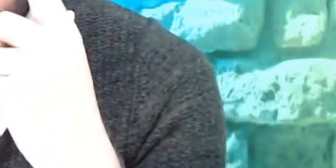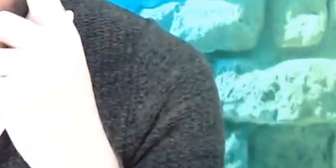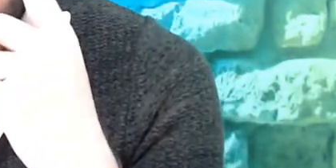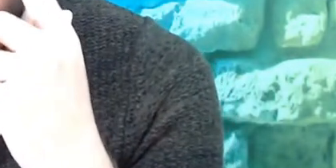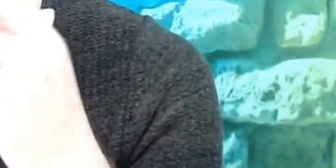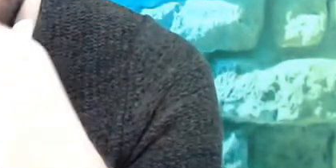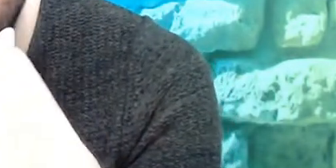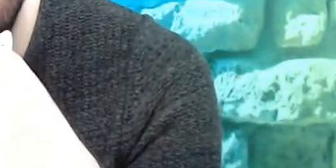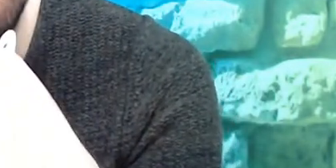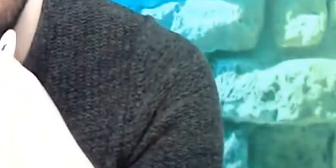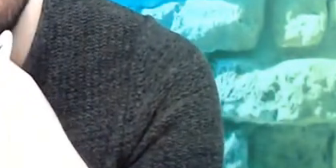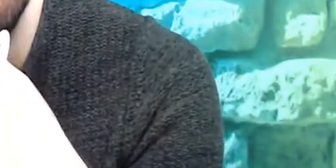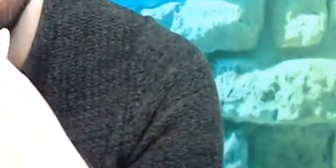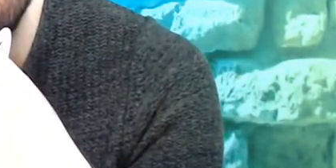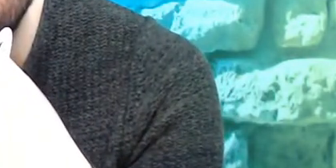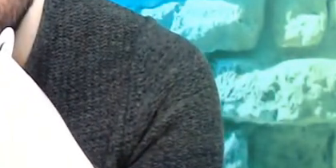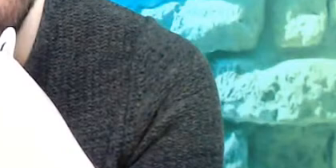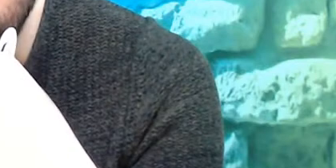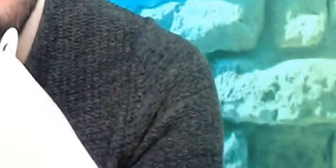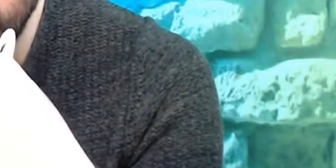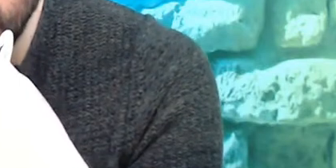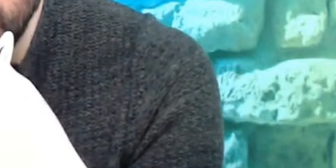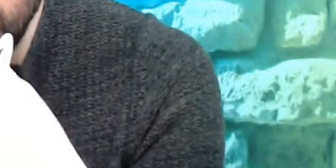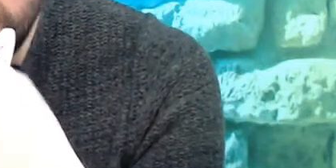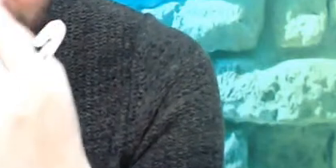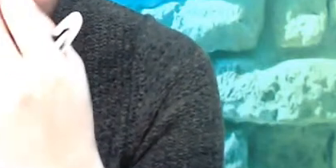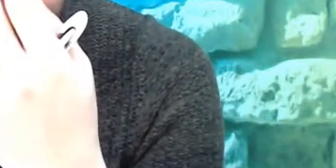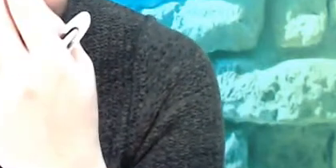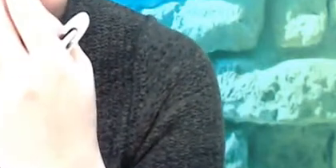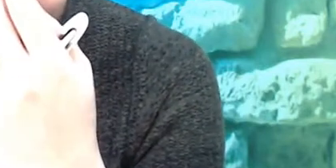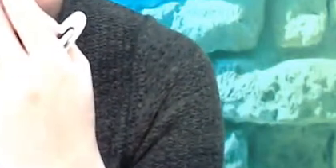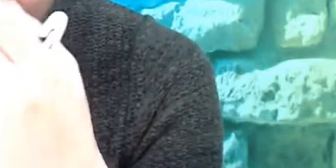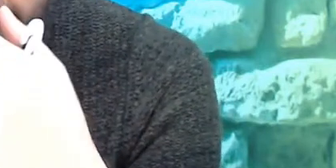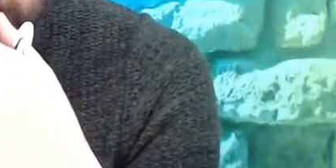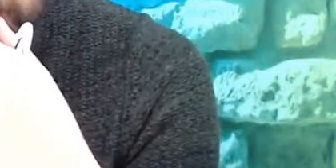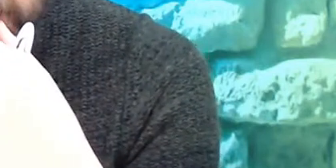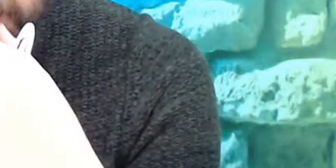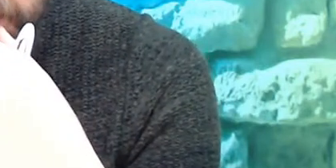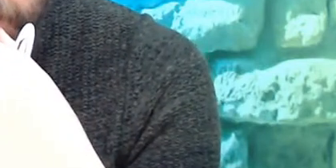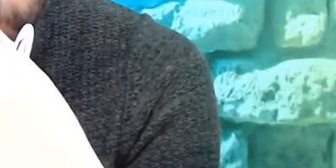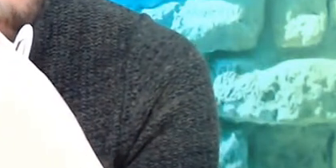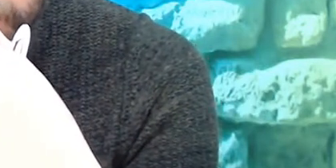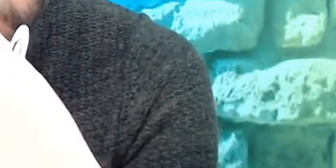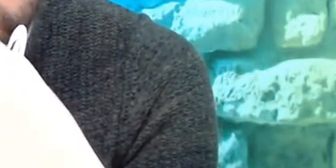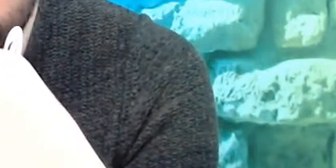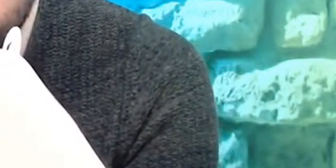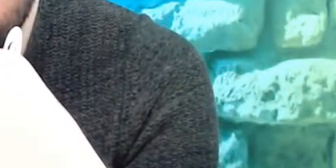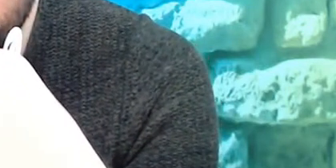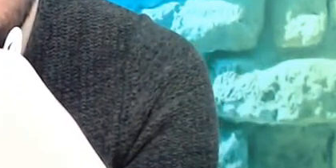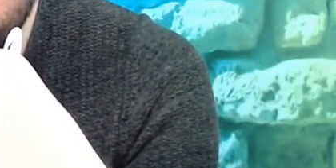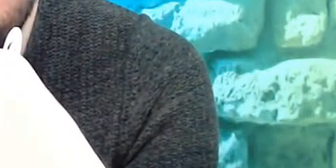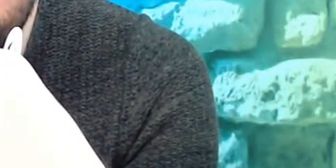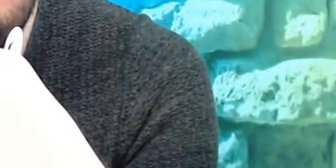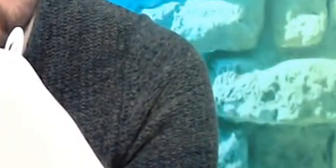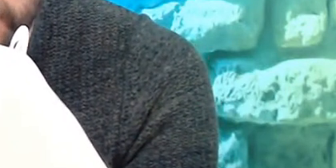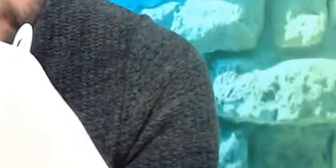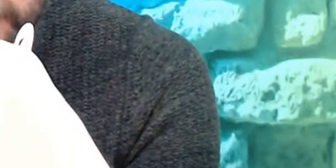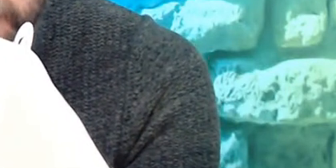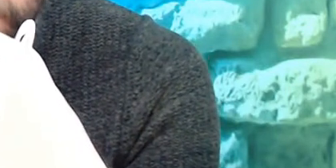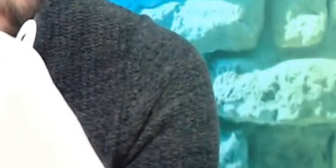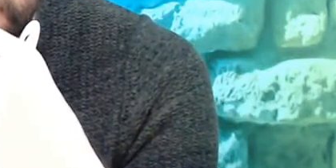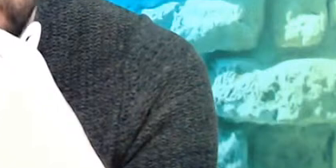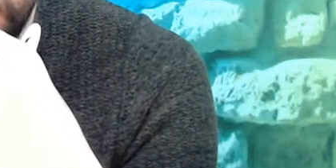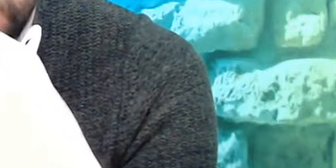normalde bu videoların milyonlara ulaşması gerekirken ama maalesef az izleniliyor. Bu da bizim için gerçekten